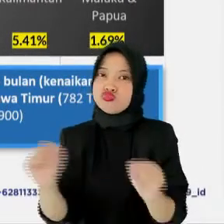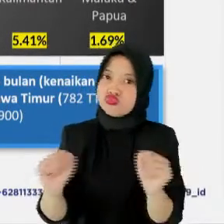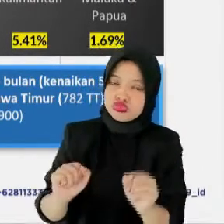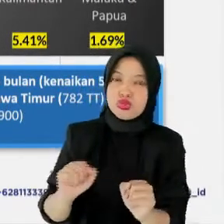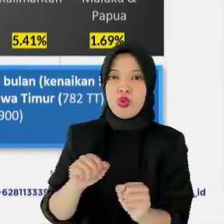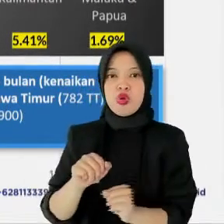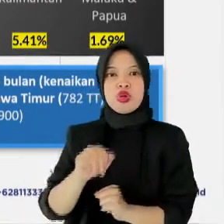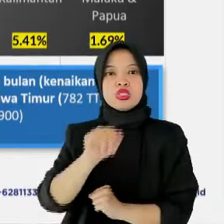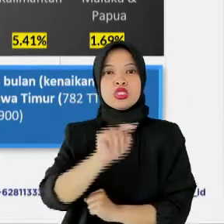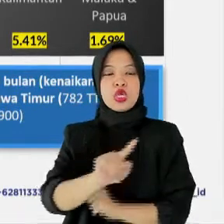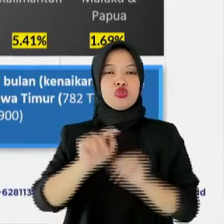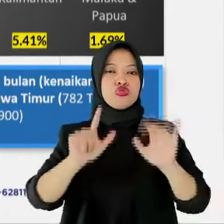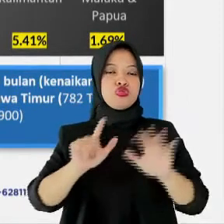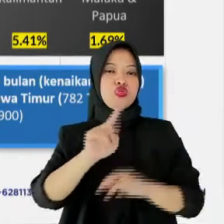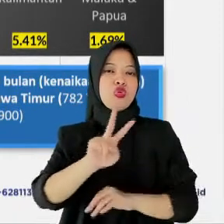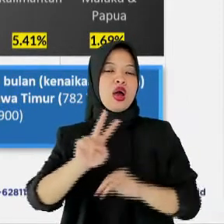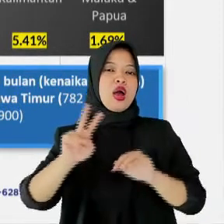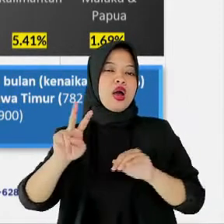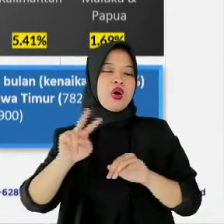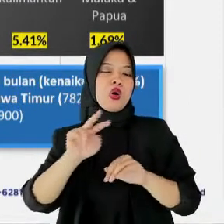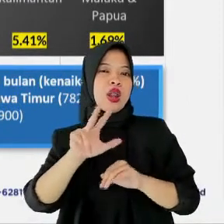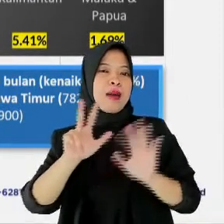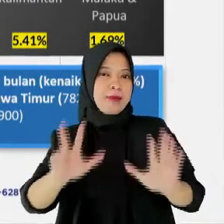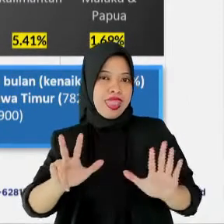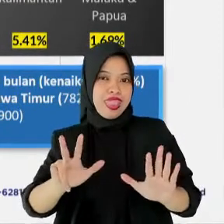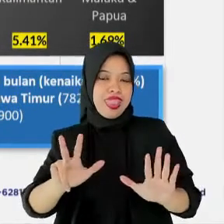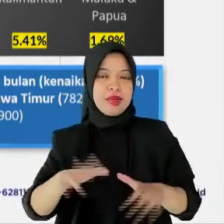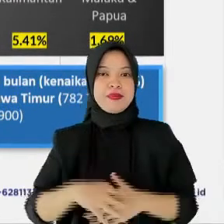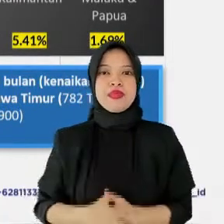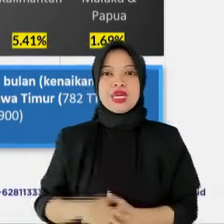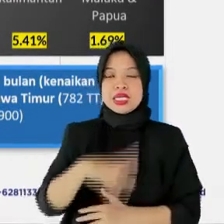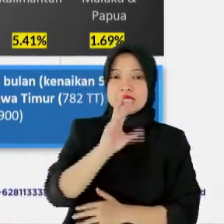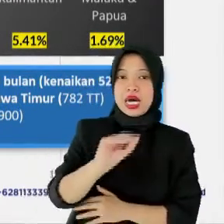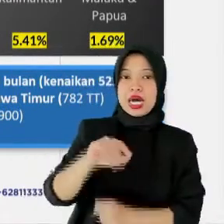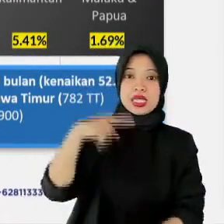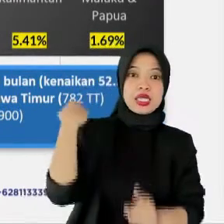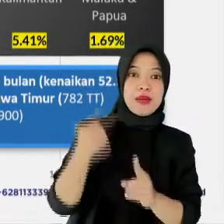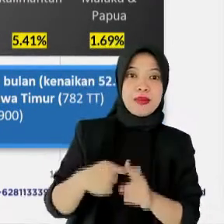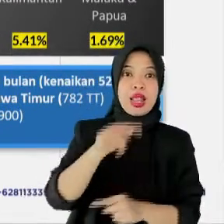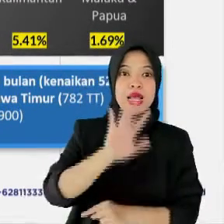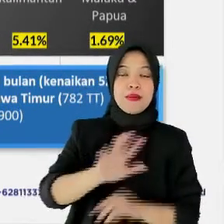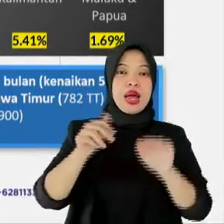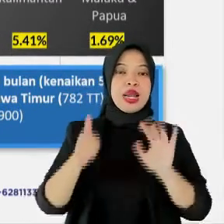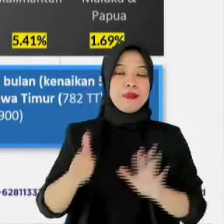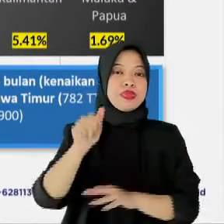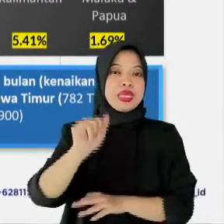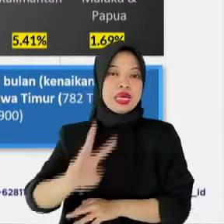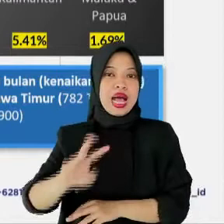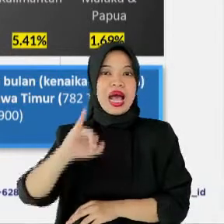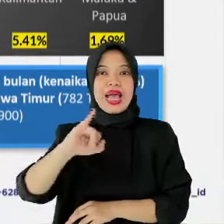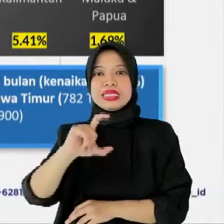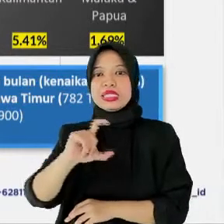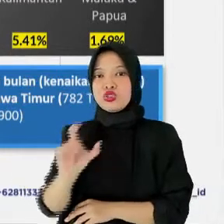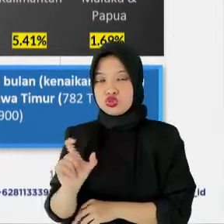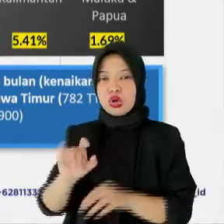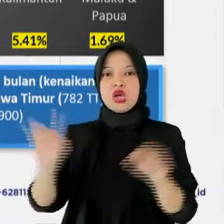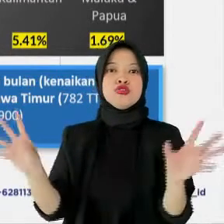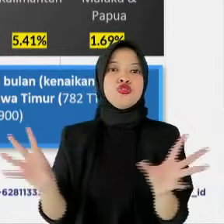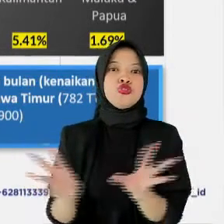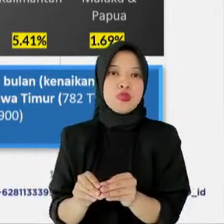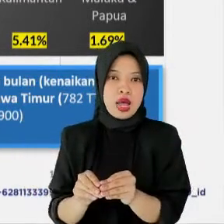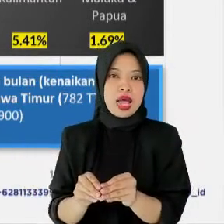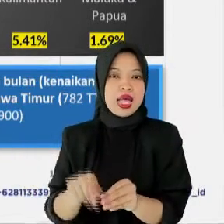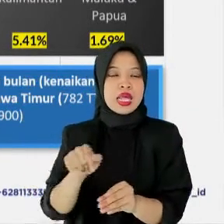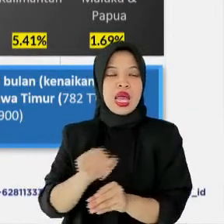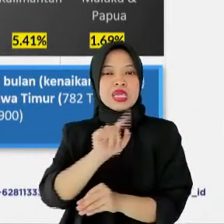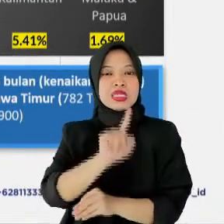sekitar 782. Kemudian kita lihat DKI Jakarta, dia telah menambah 563 ICU, dengan total jadinya